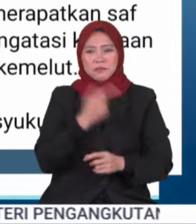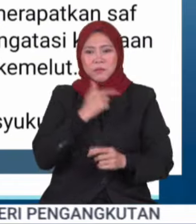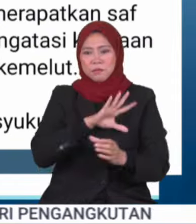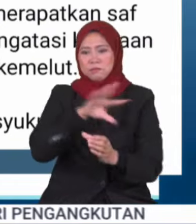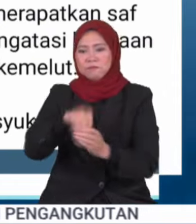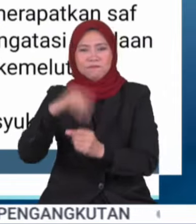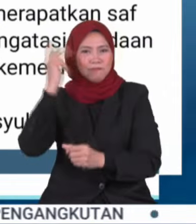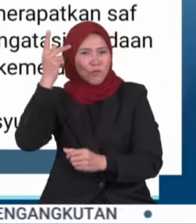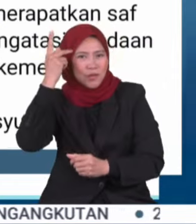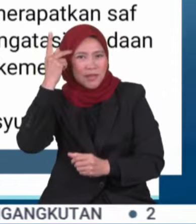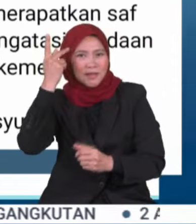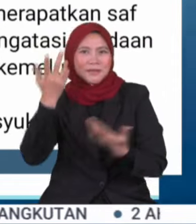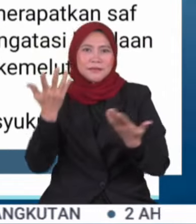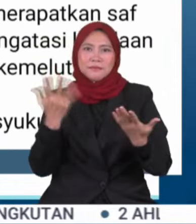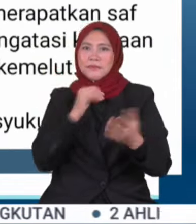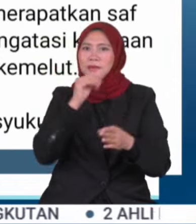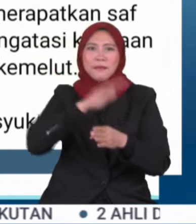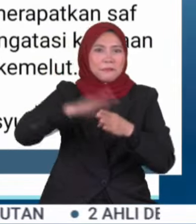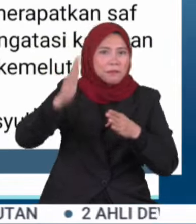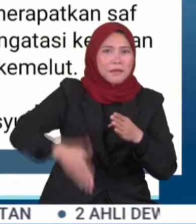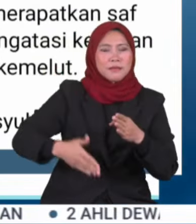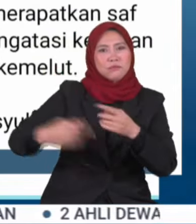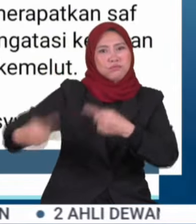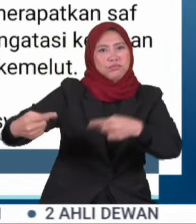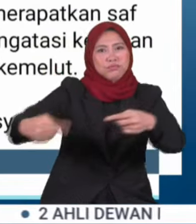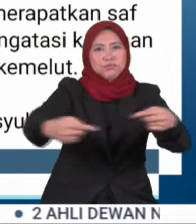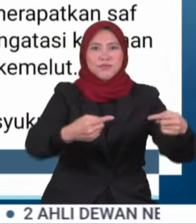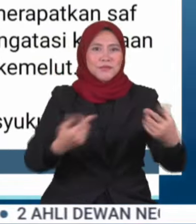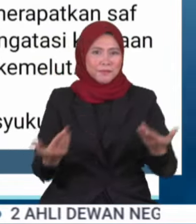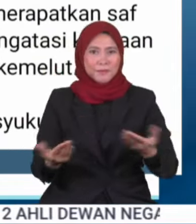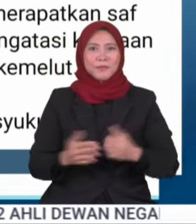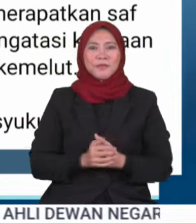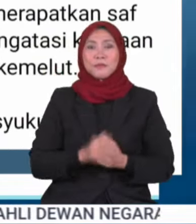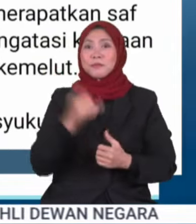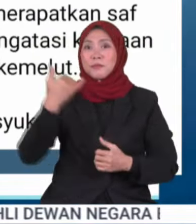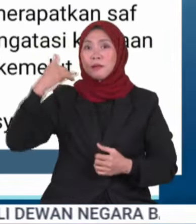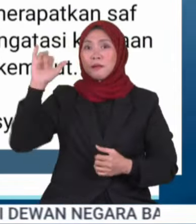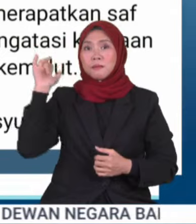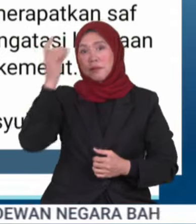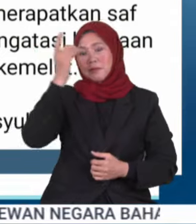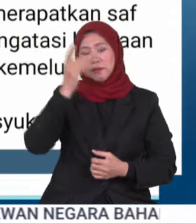Kancah politik tidak berkesudahan semalam di Nusa Tenggara